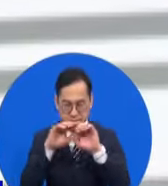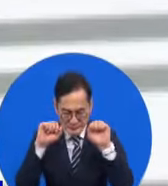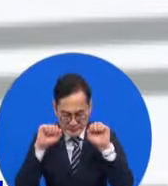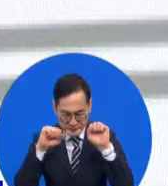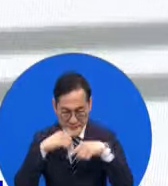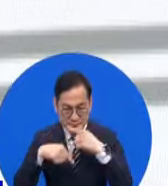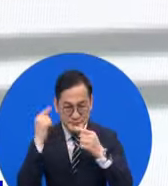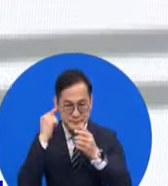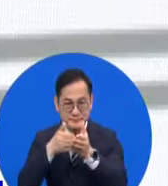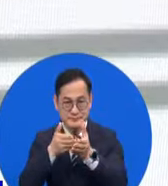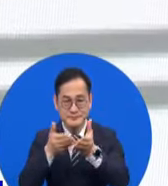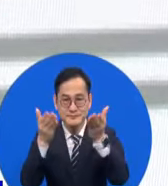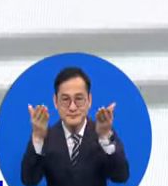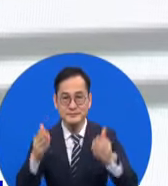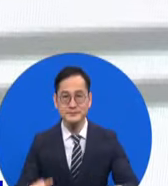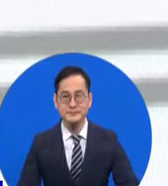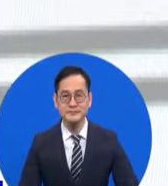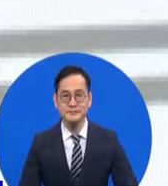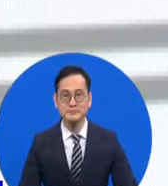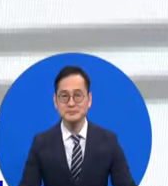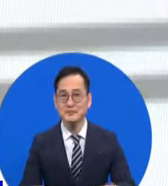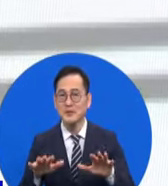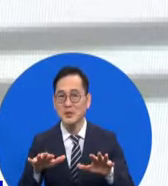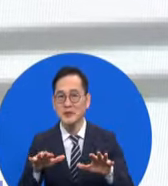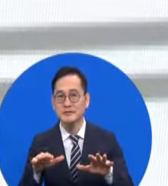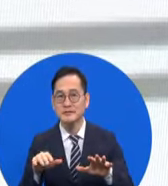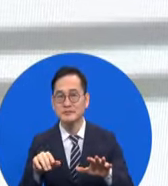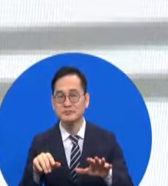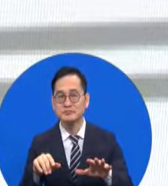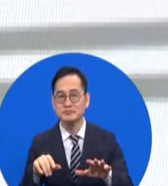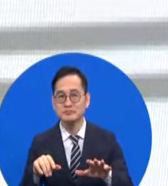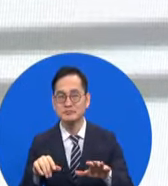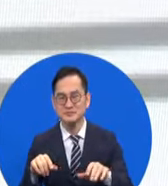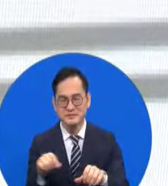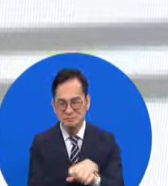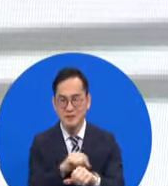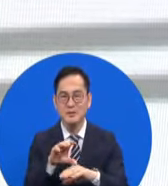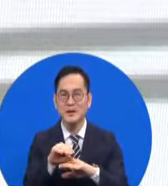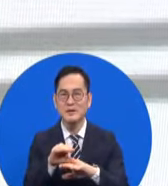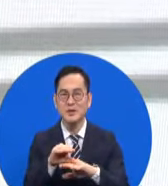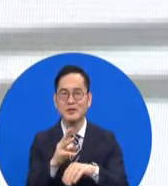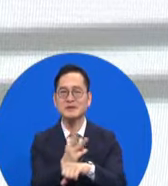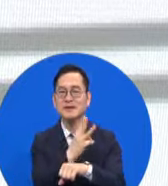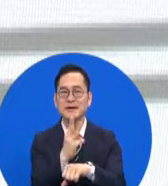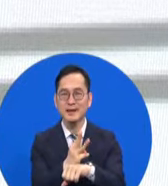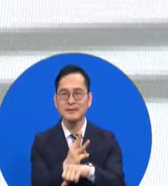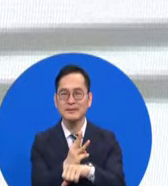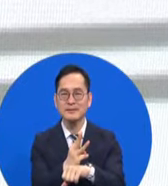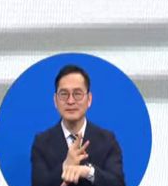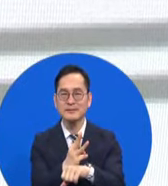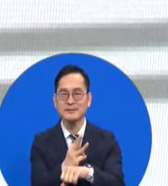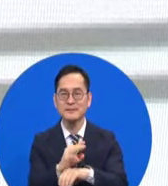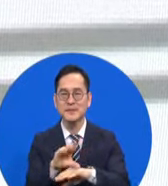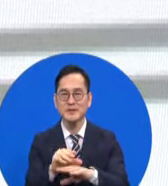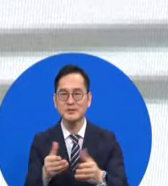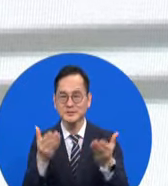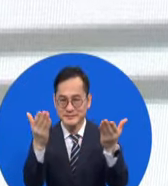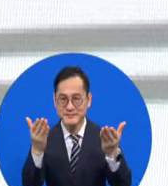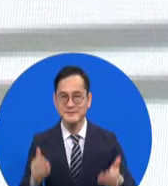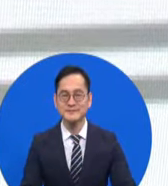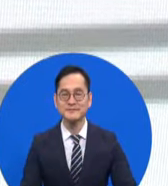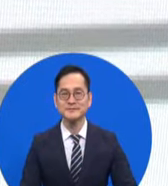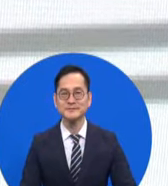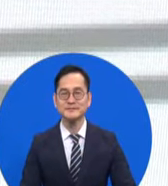읽어주는 남자입니다. 김진의 돌직구쇼 오늘은 특집 방송으로 3시간 쭉 생방송으로